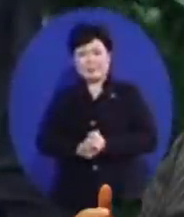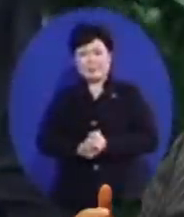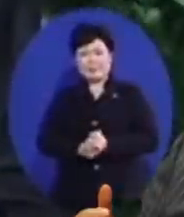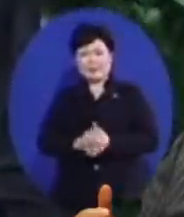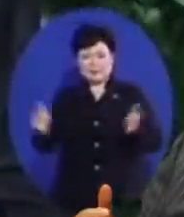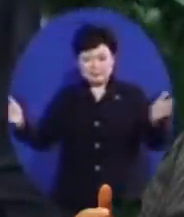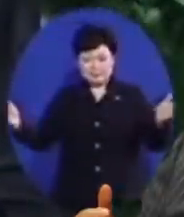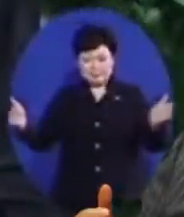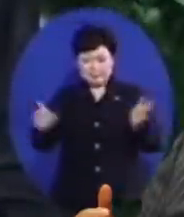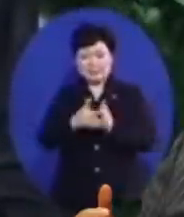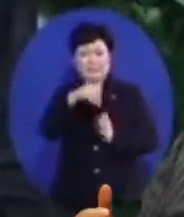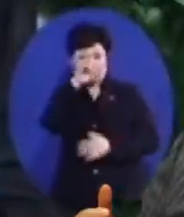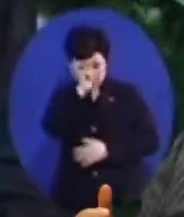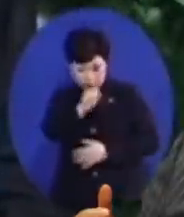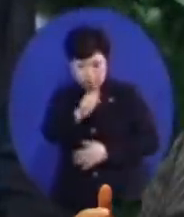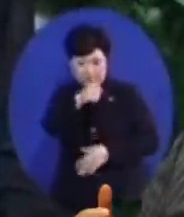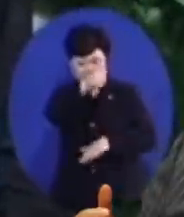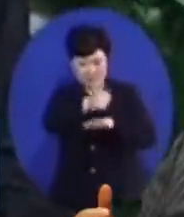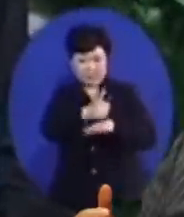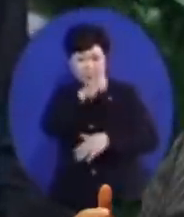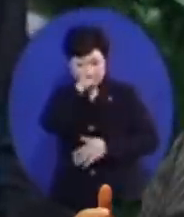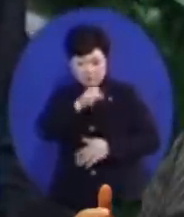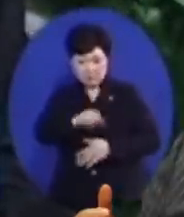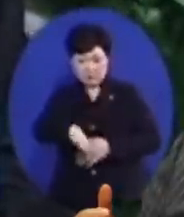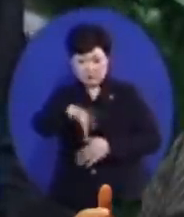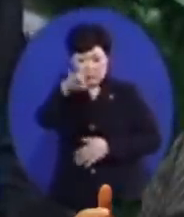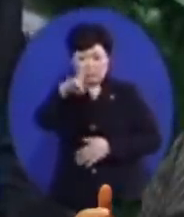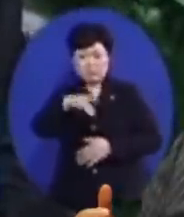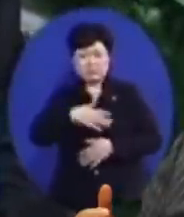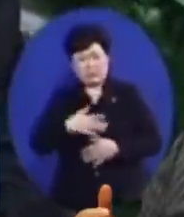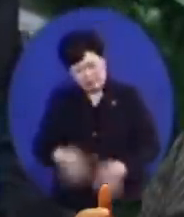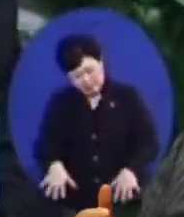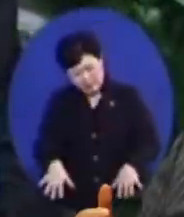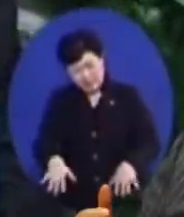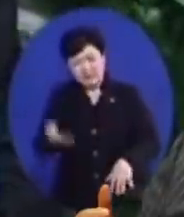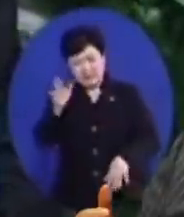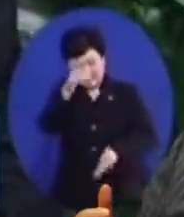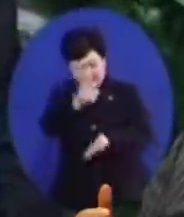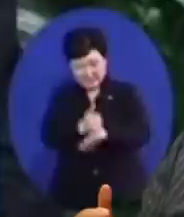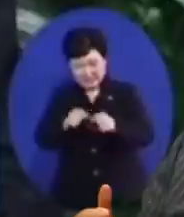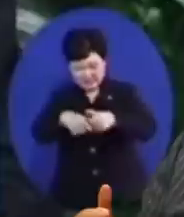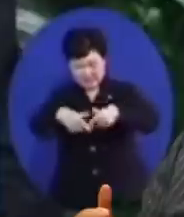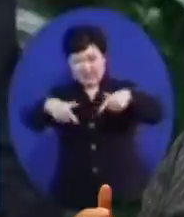끝장이 좋습니다. 너희 시작은 미미하나 끝은 장자리라.